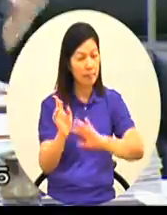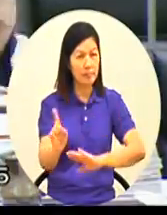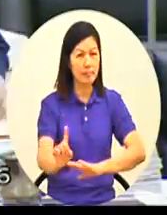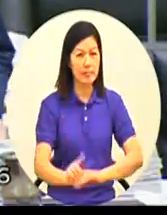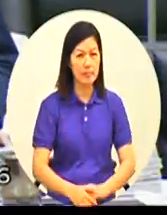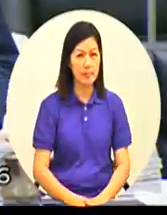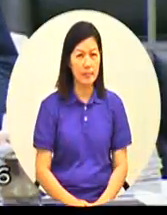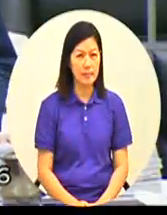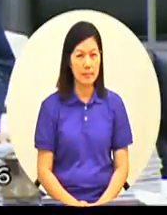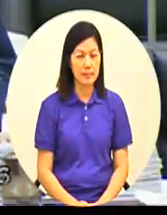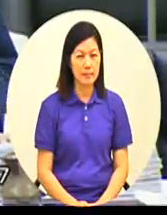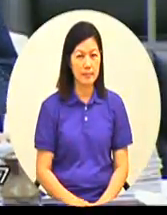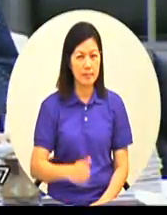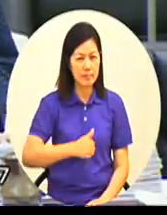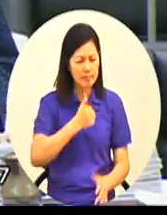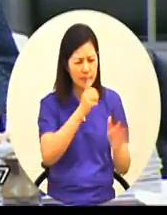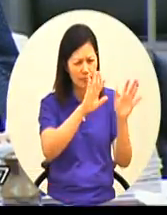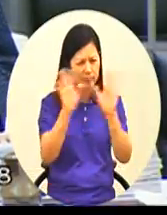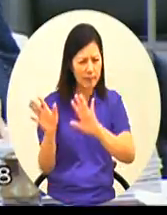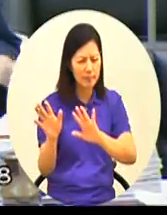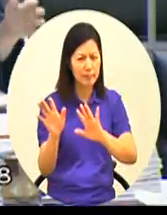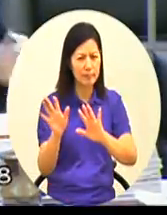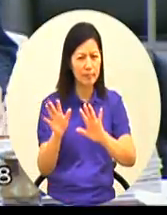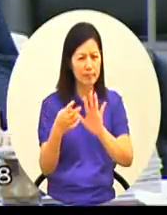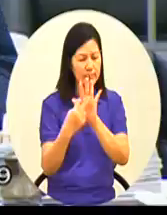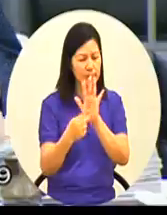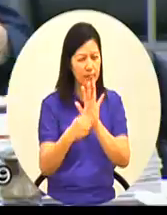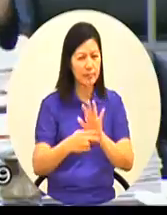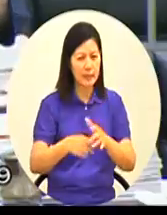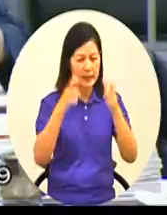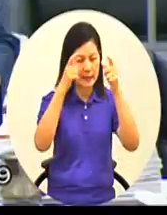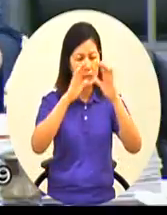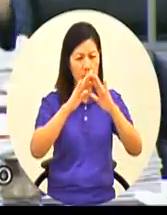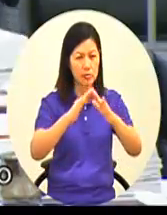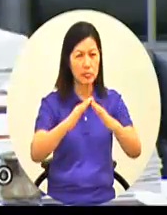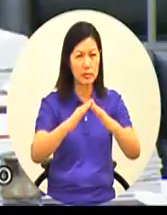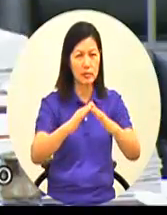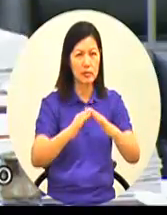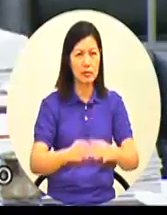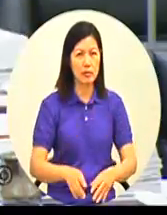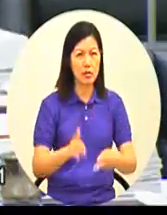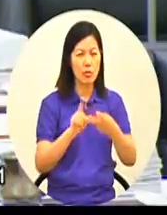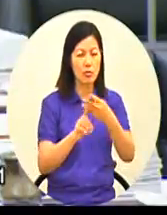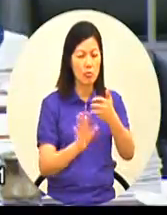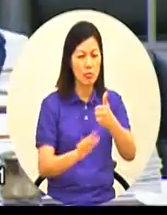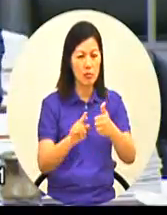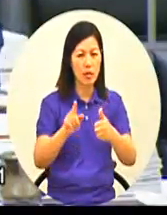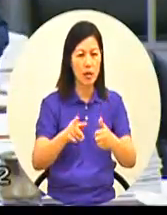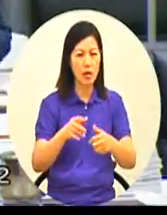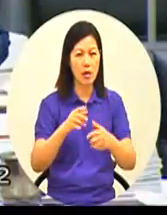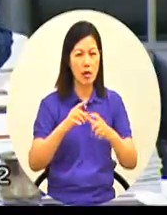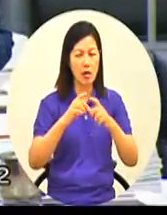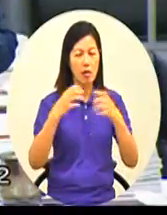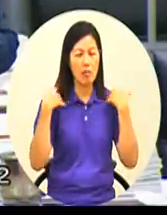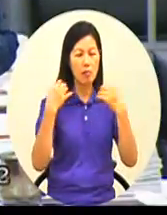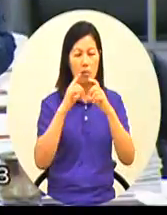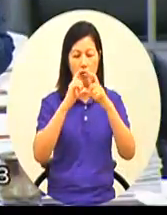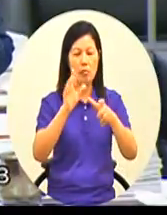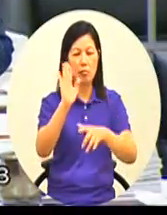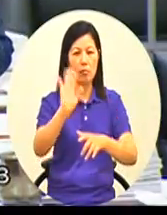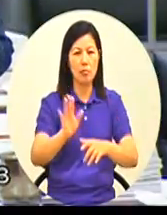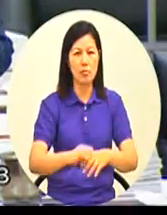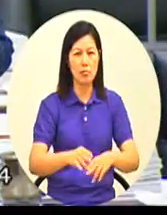有没有什么具体的？高雄市有什么样的主管？你卖讲，你点一个科学主管第一排，你点一个